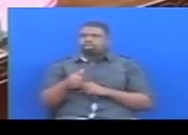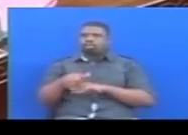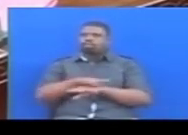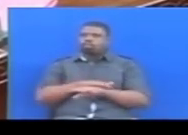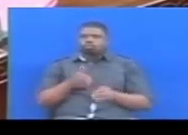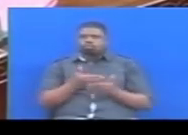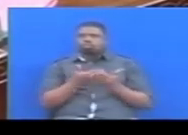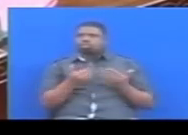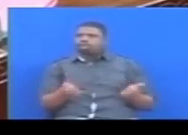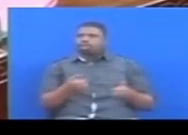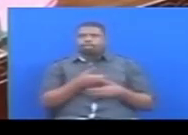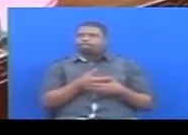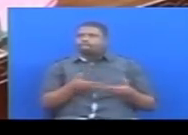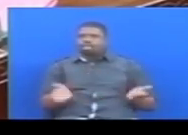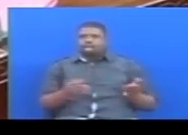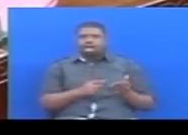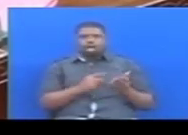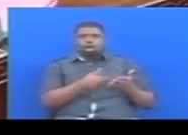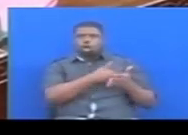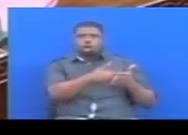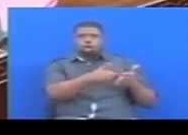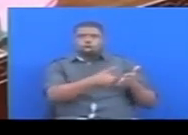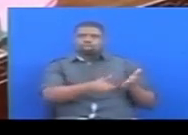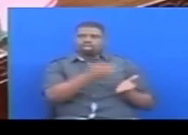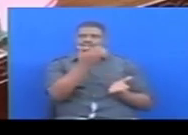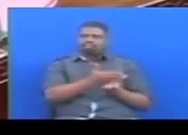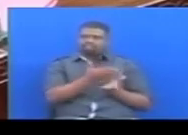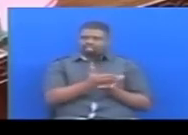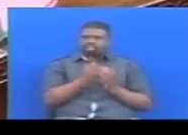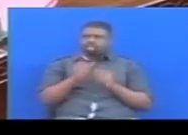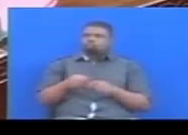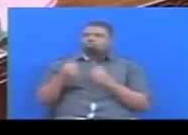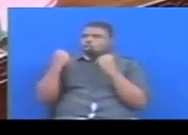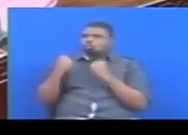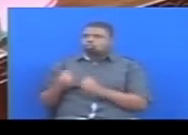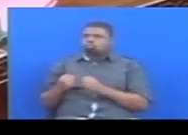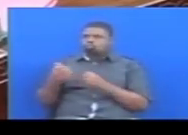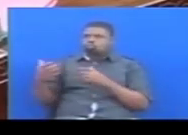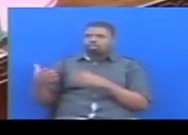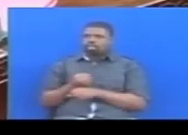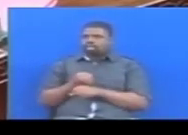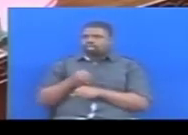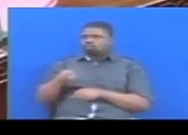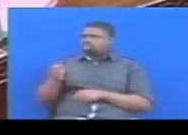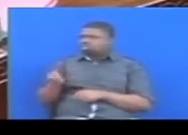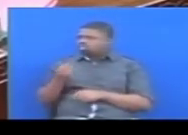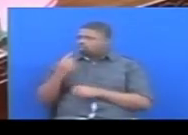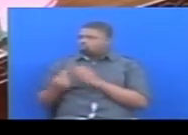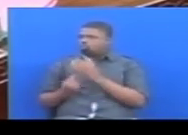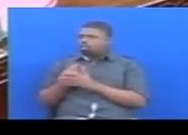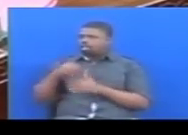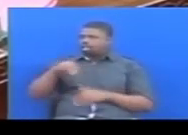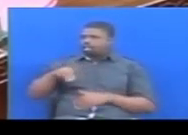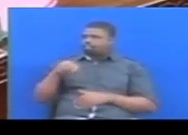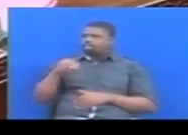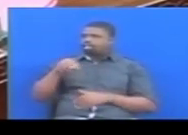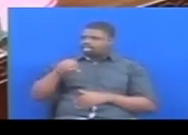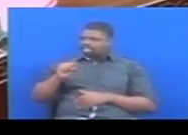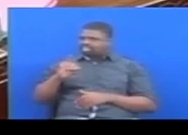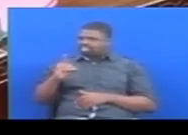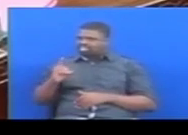sababu wasipokuwa na orodha kamili ya mahitaji inakuwa ni ngumu upatikanaji wa hizi dawa kutoka MSD. Na hili limekuwa